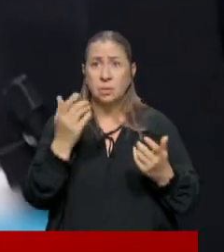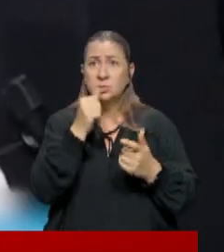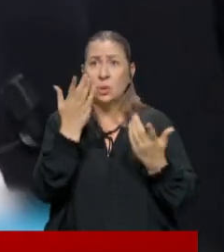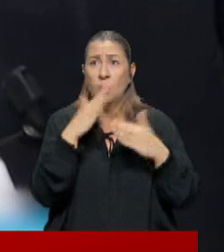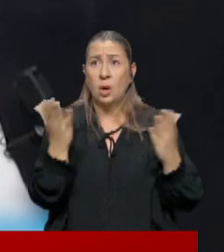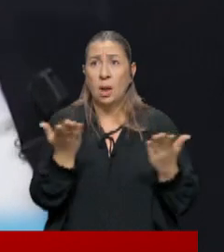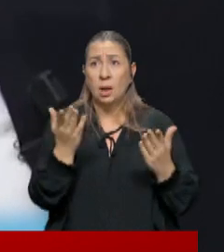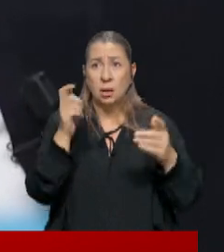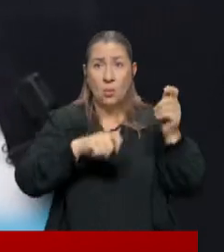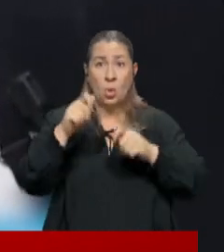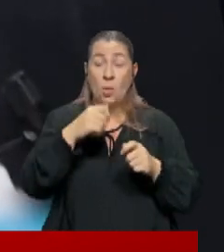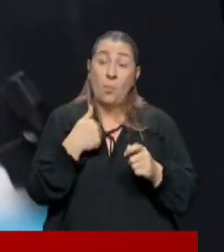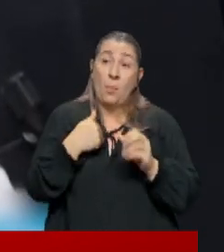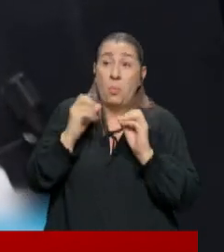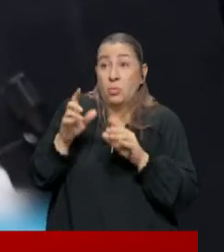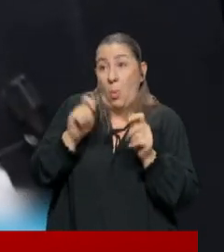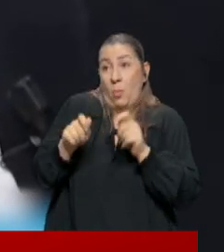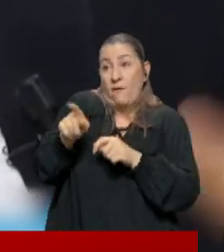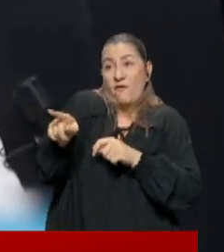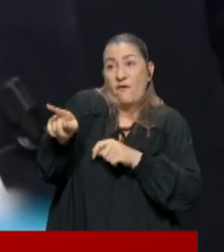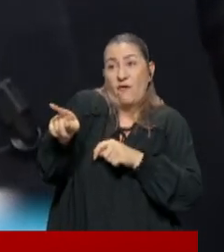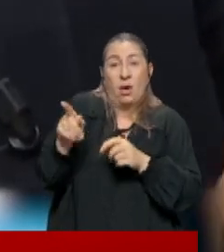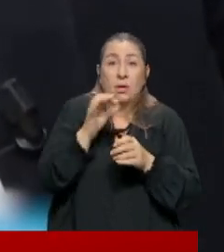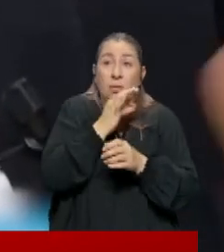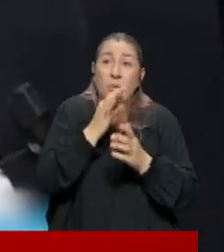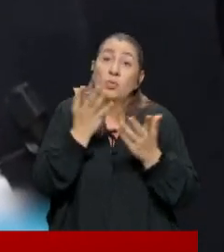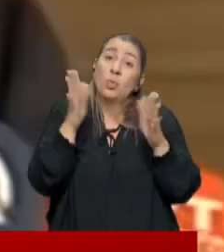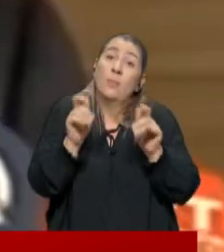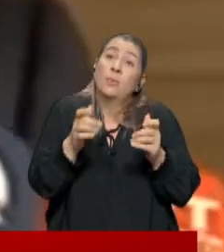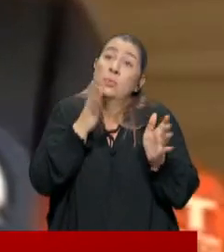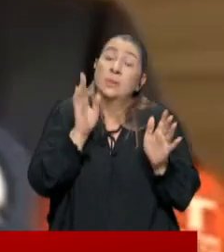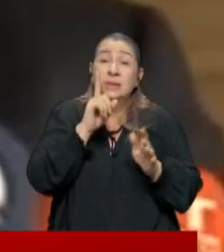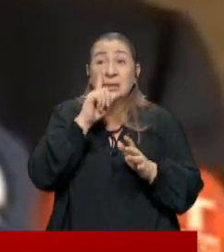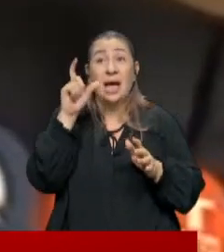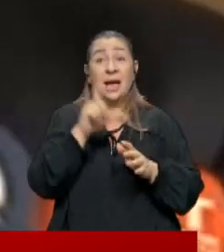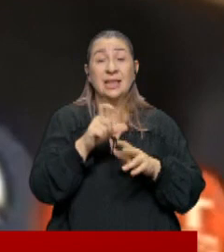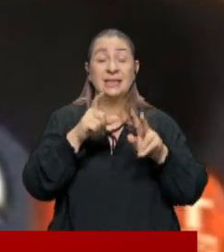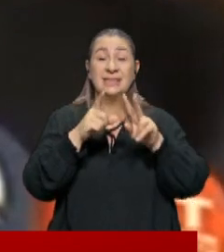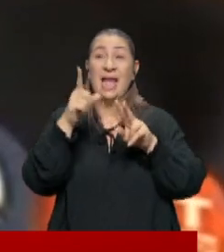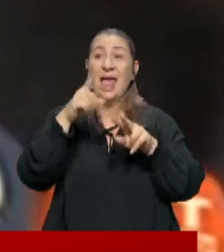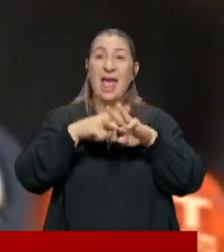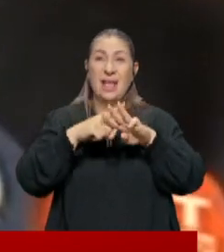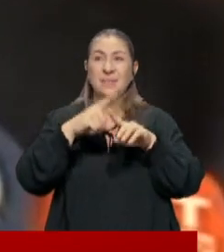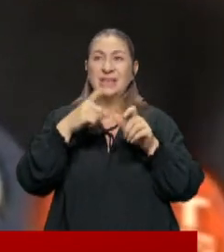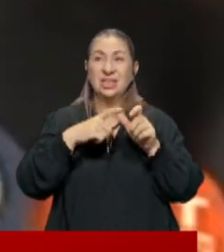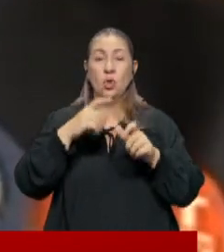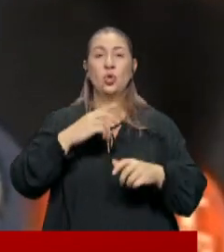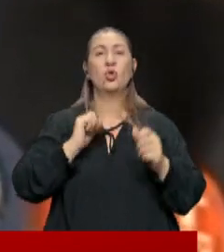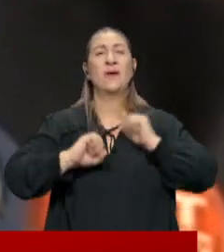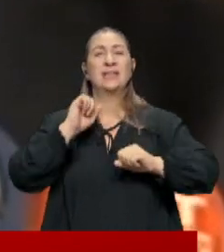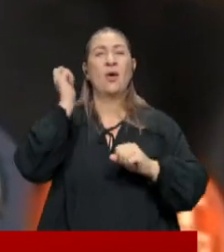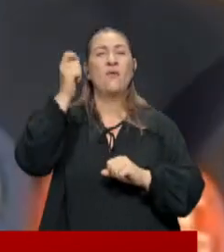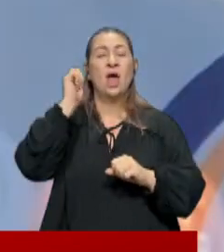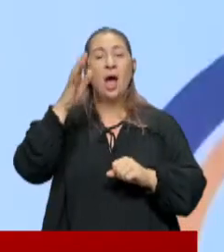tank yokmuş hala. Yapıyorlardı ben bıraktığımda. Yapmanın eşiğindeydik. Sonra ne yaptılar bilmiyorum. Nisan ayındaysa Ethem Sancak'ın üniversite konferansında AK